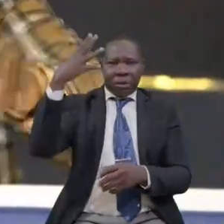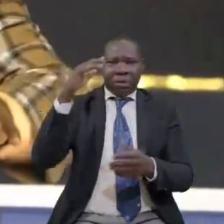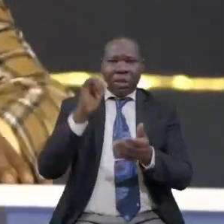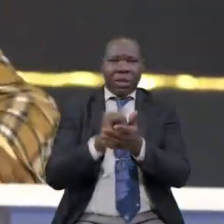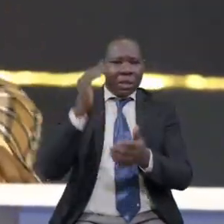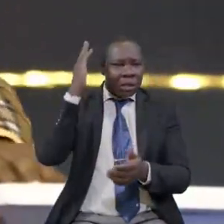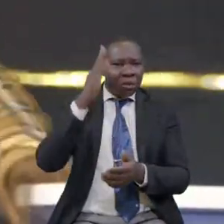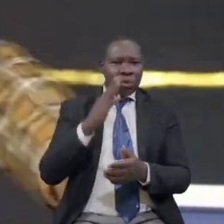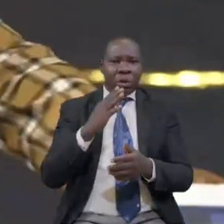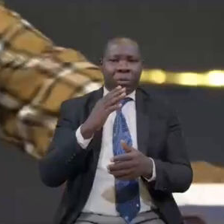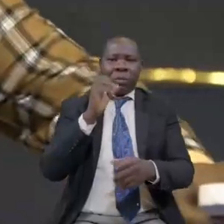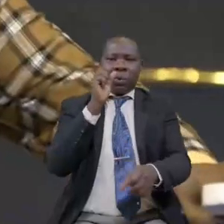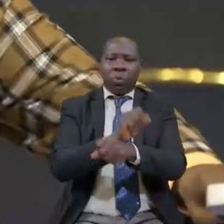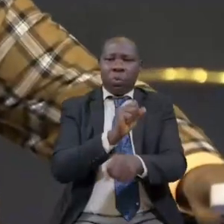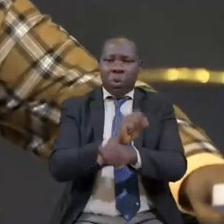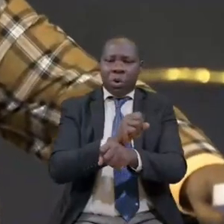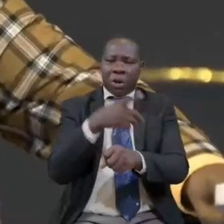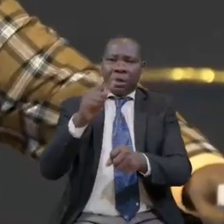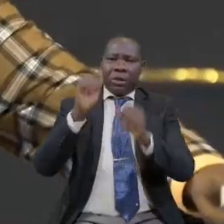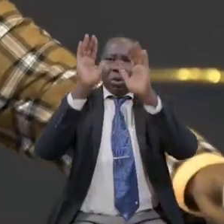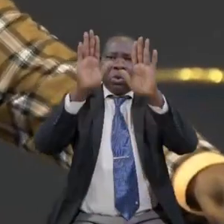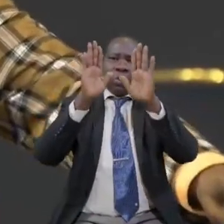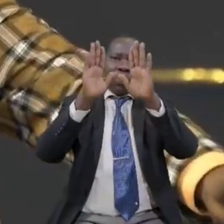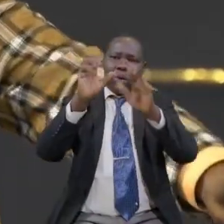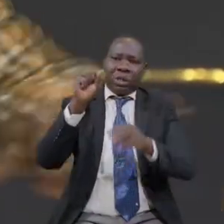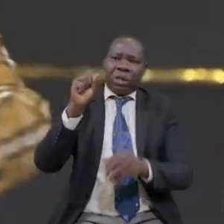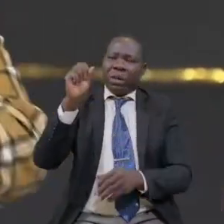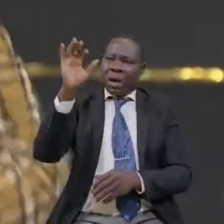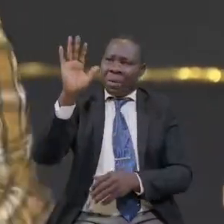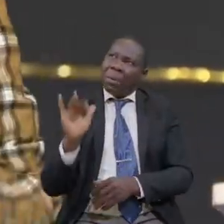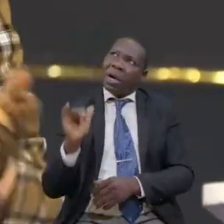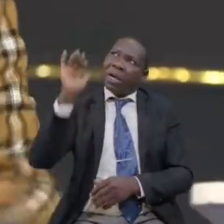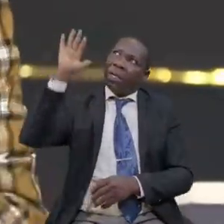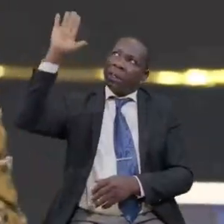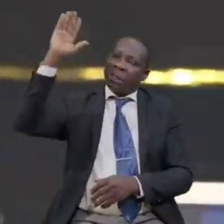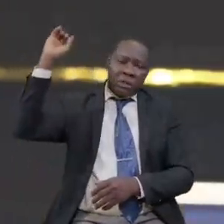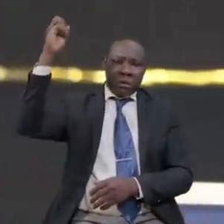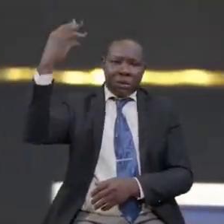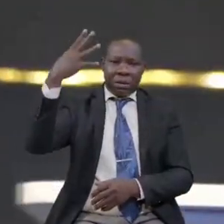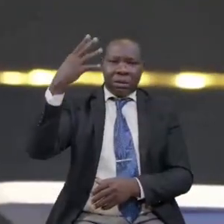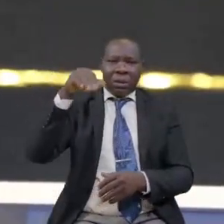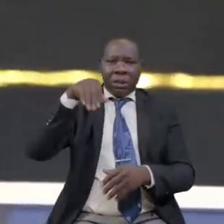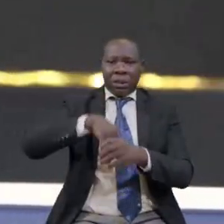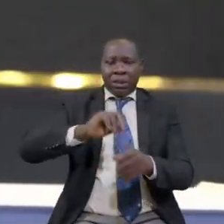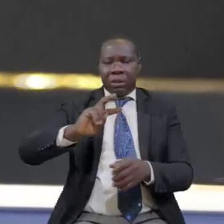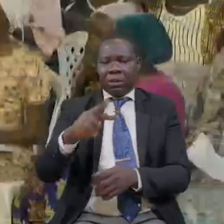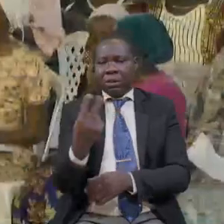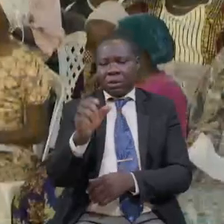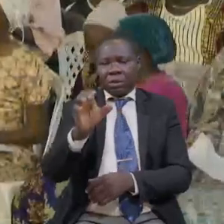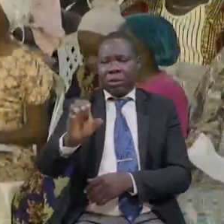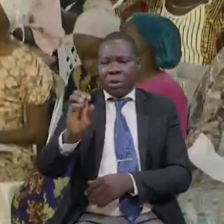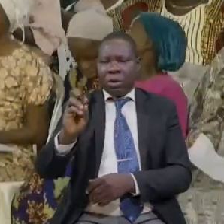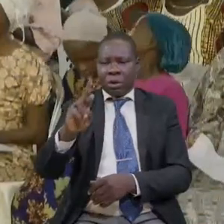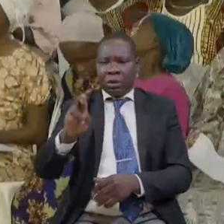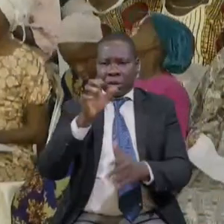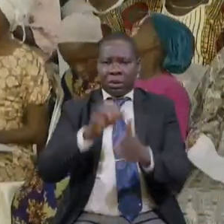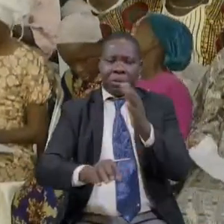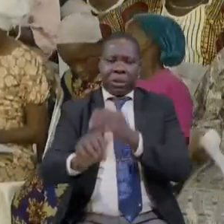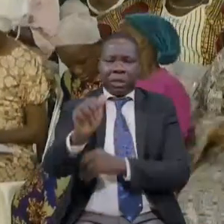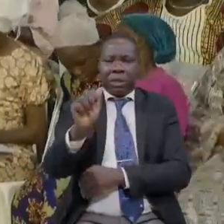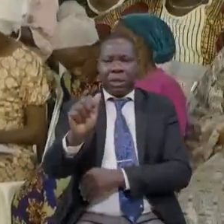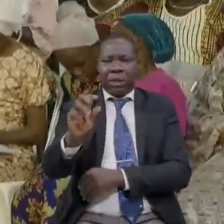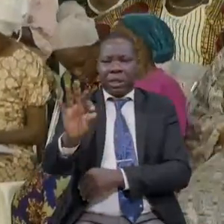qui agira et qui fera les prodiges par sa grâce. 2